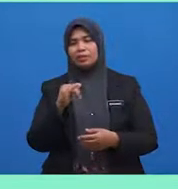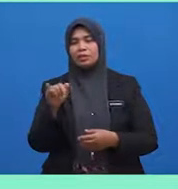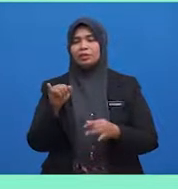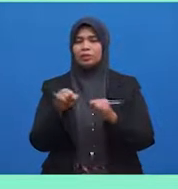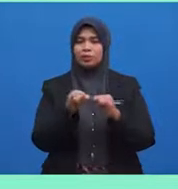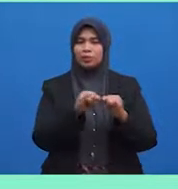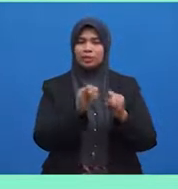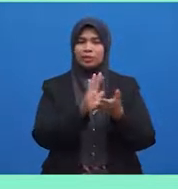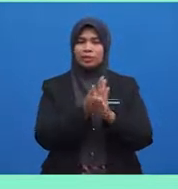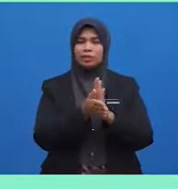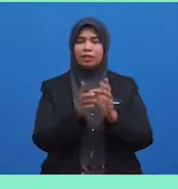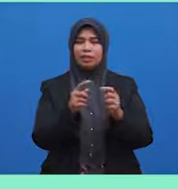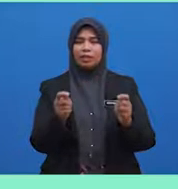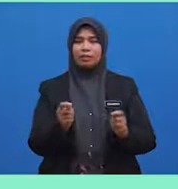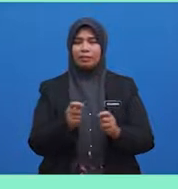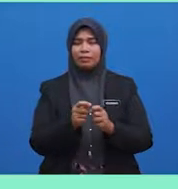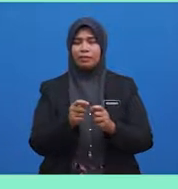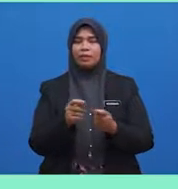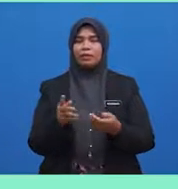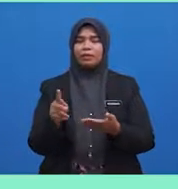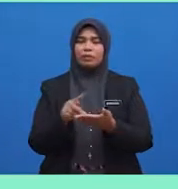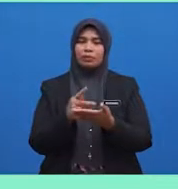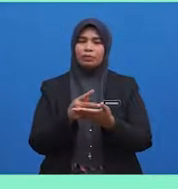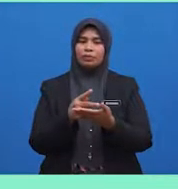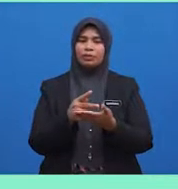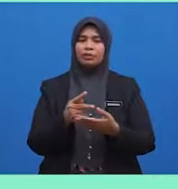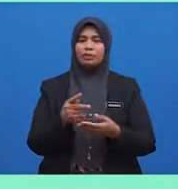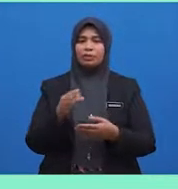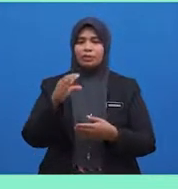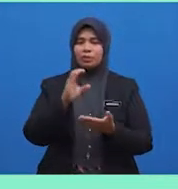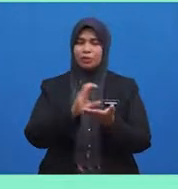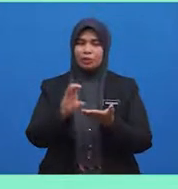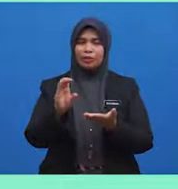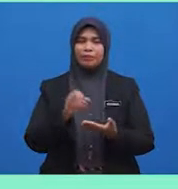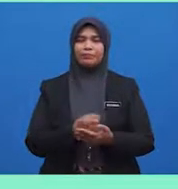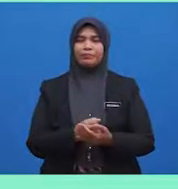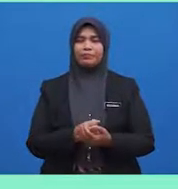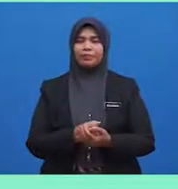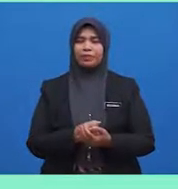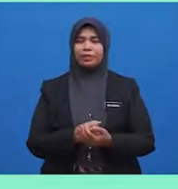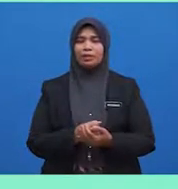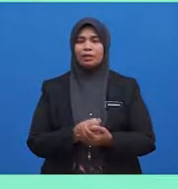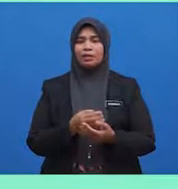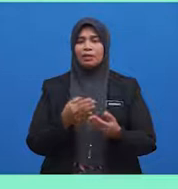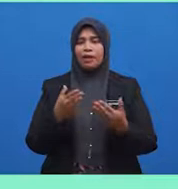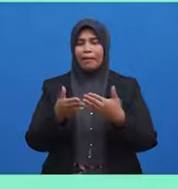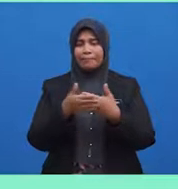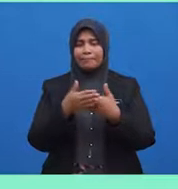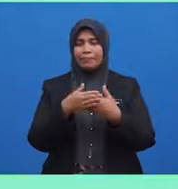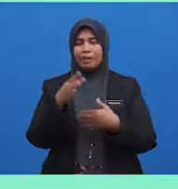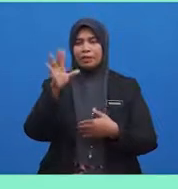pengutipan cukai biji timah yang dibawa keluar melalui Sungai Langat ke Pelabuhan Melaka. Menjelang